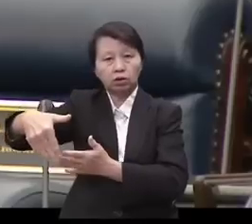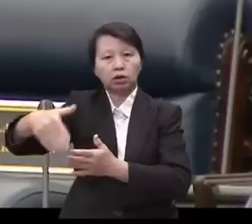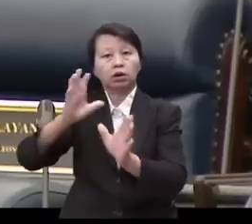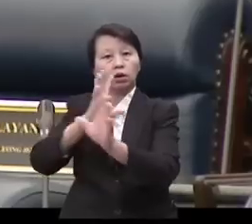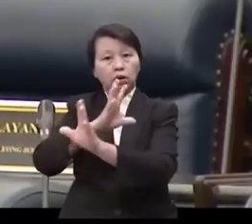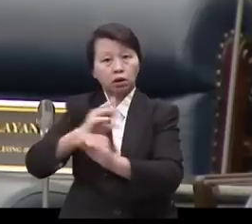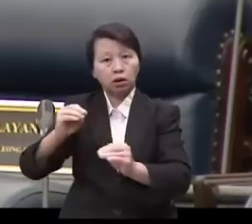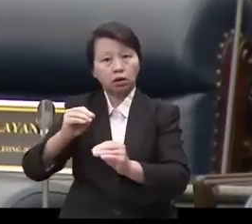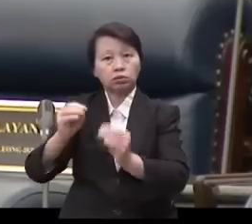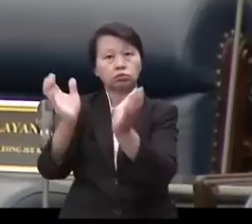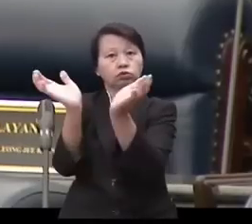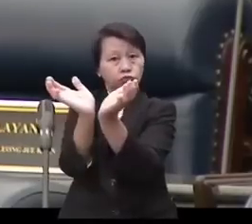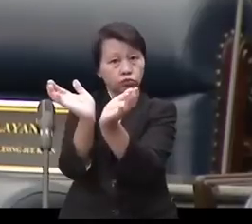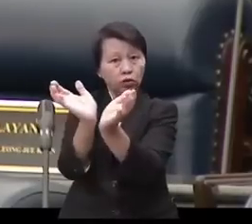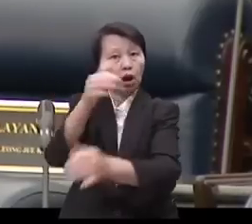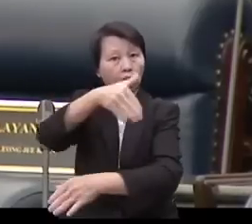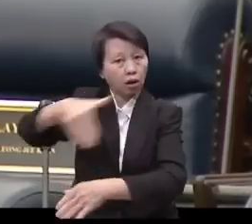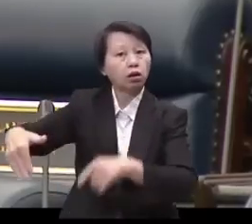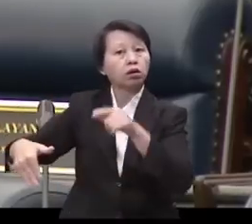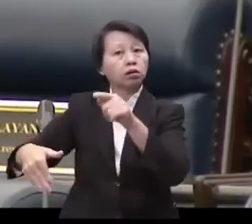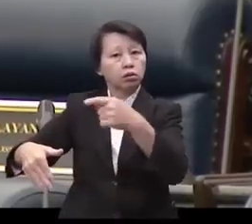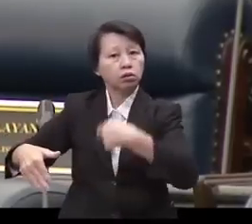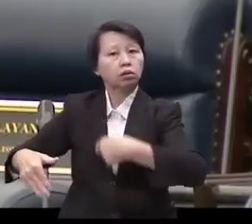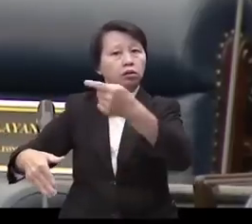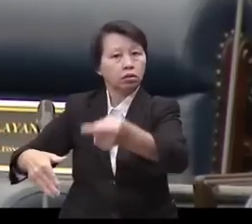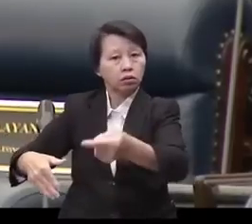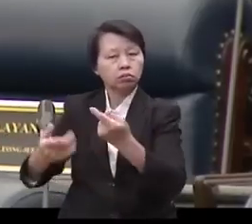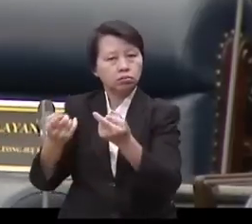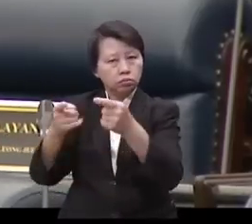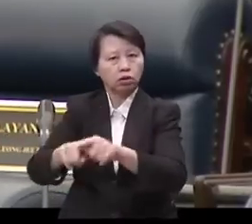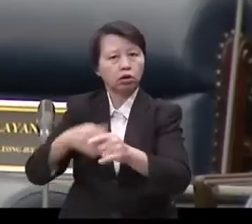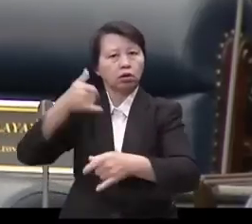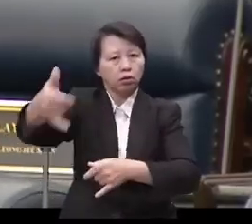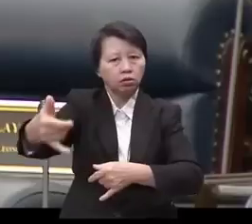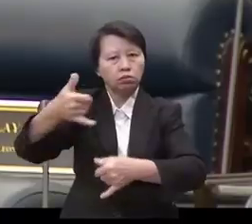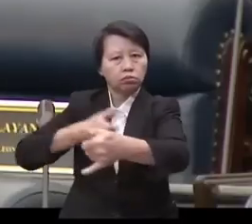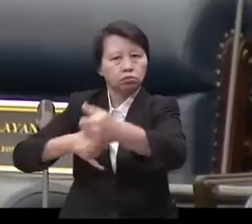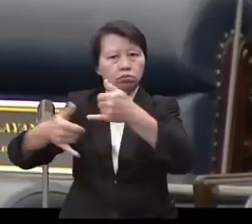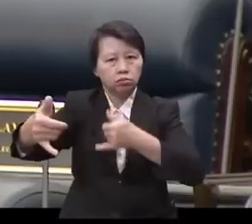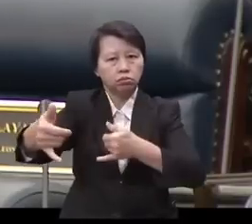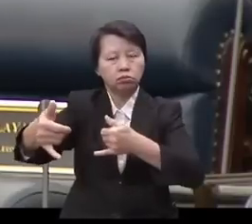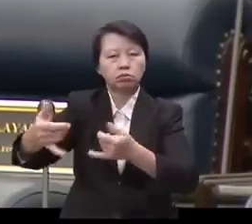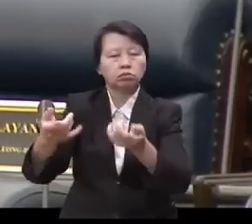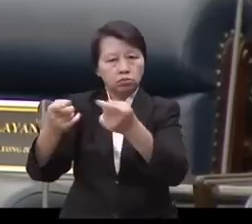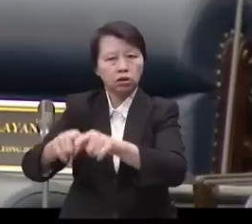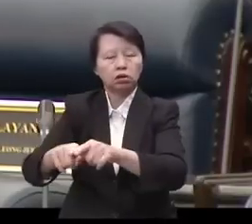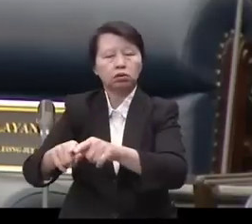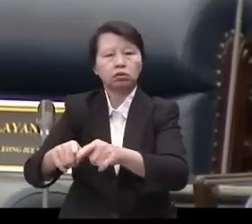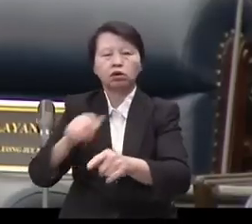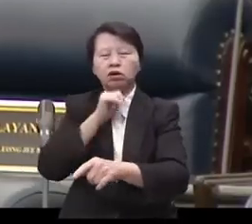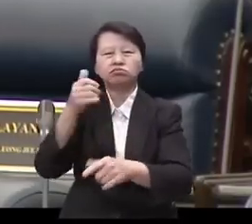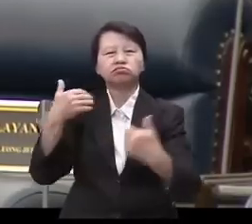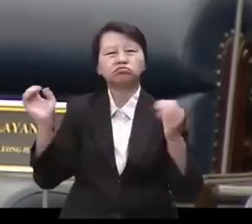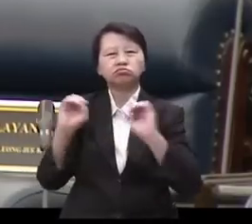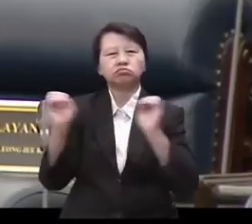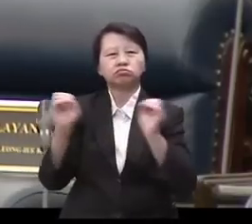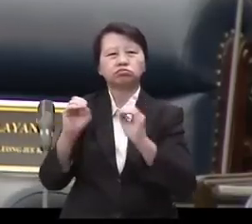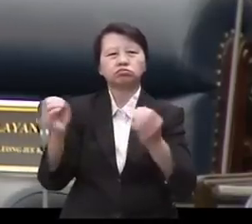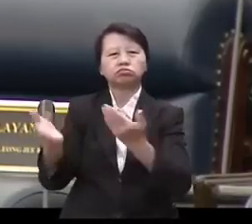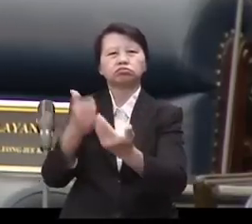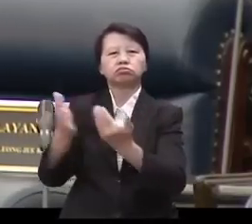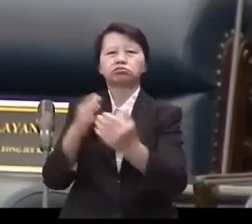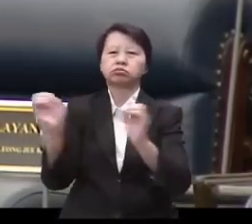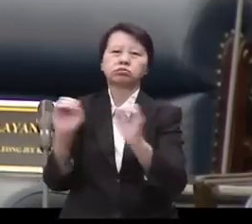cross border trading berlaku dan sedang memasat tetapi tidak mempunyai sebarang